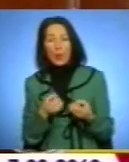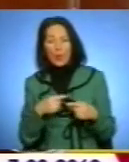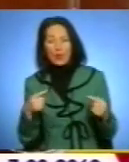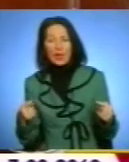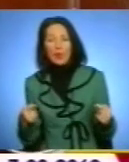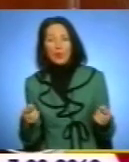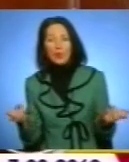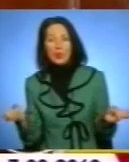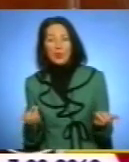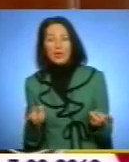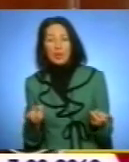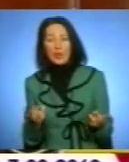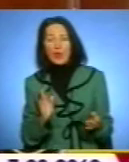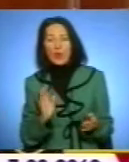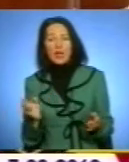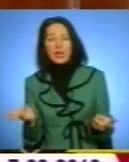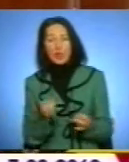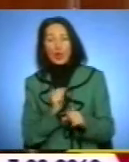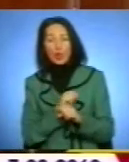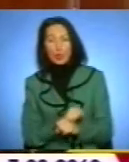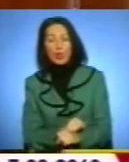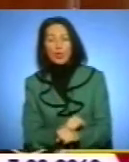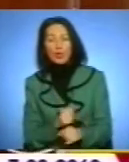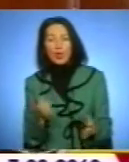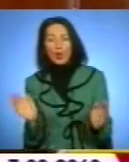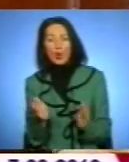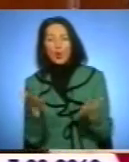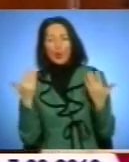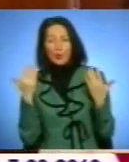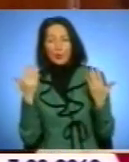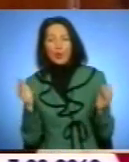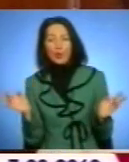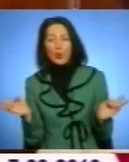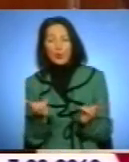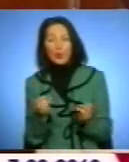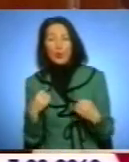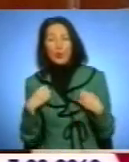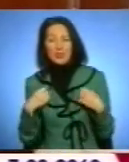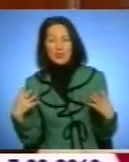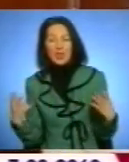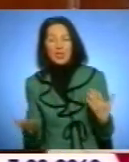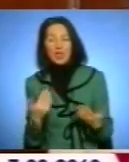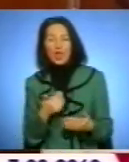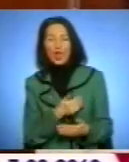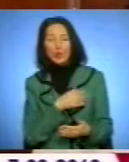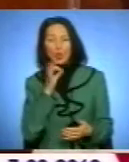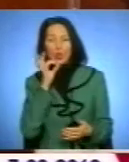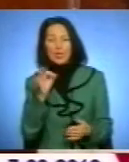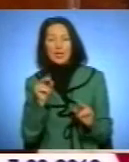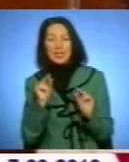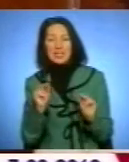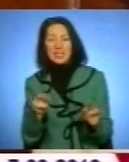потребуємо зупинки, потребуємо короткого, але відпочинку, потребуємо свята. І навіть хочу сказати чесно,